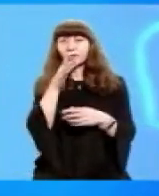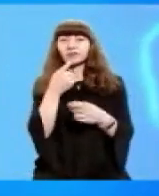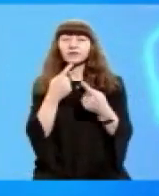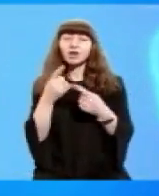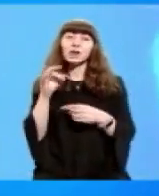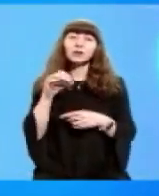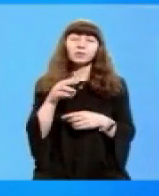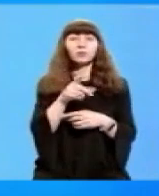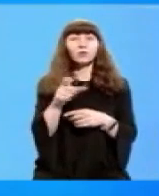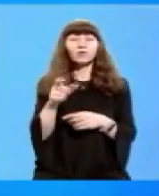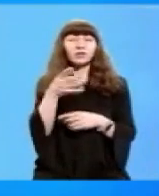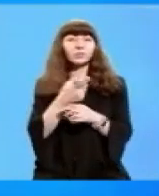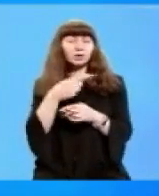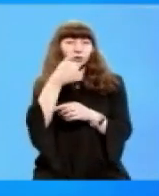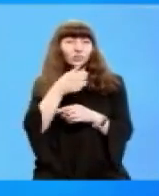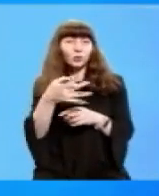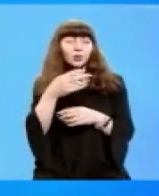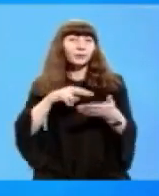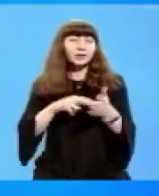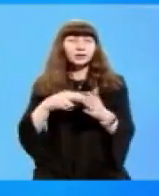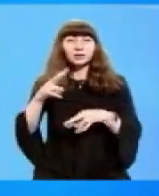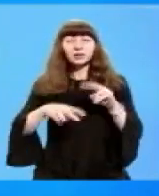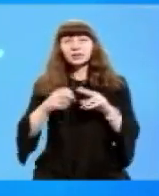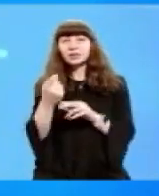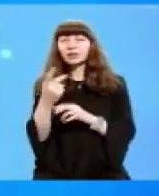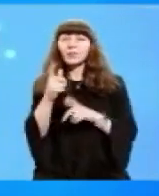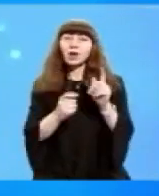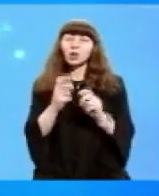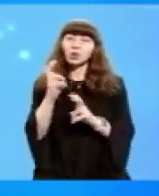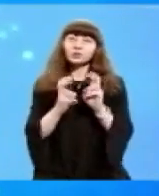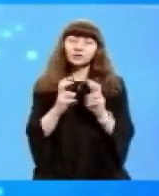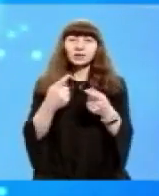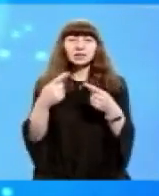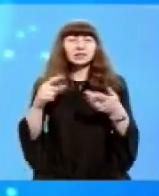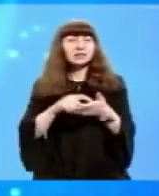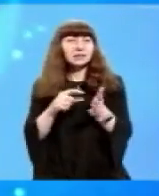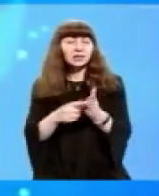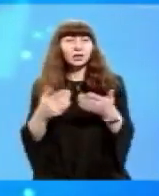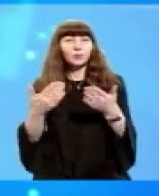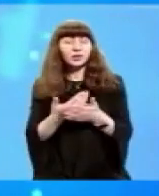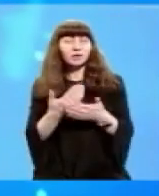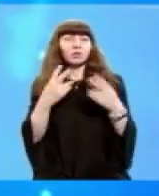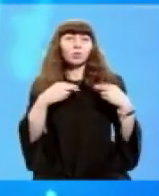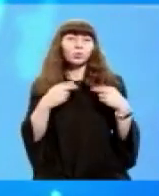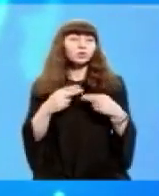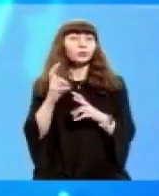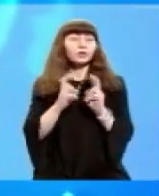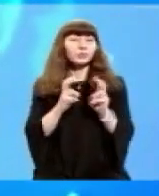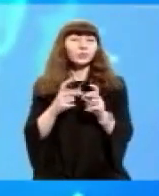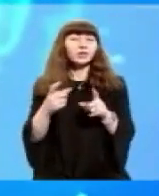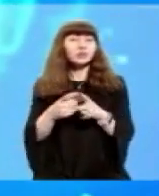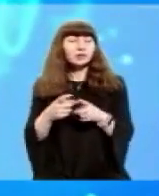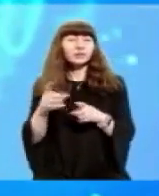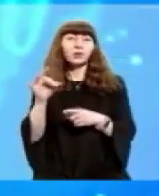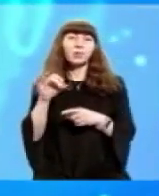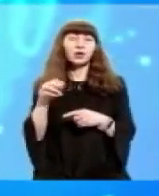районов. В этом году в области планируется строительство нескольких молочных ферм, различных цехов и модернизация действующих предприятий. По словам